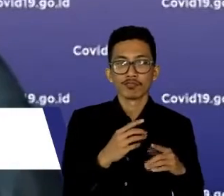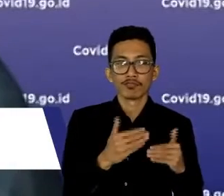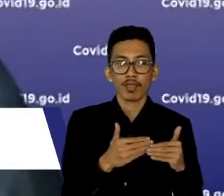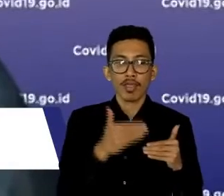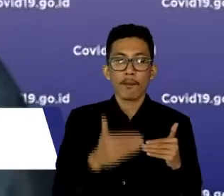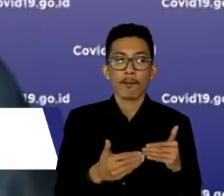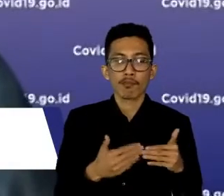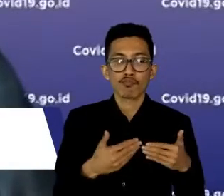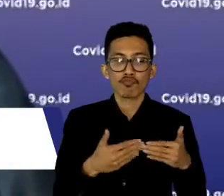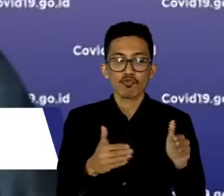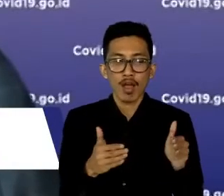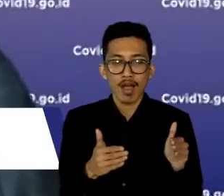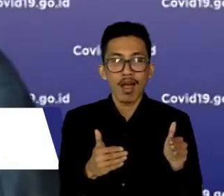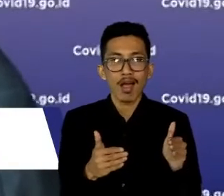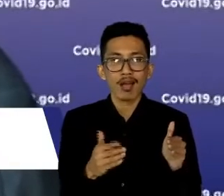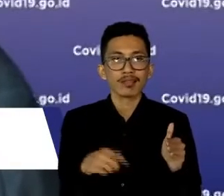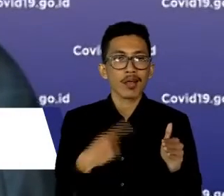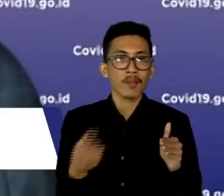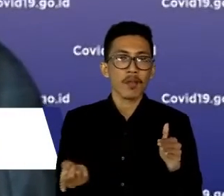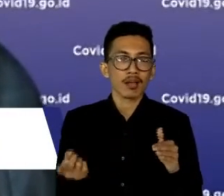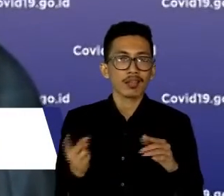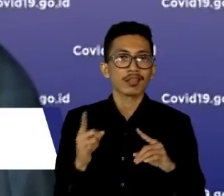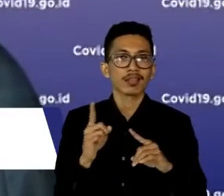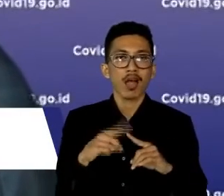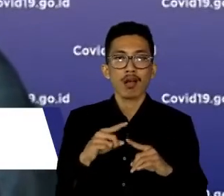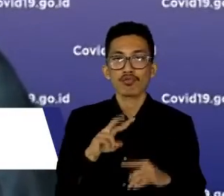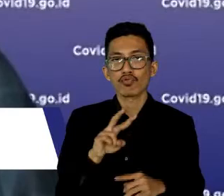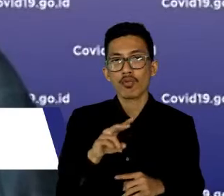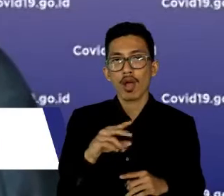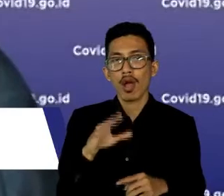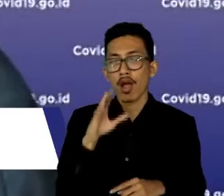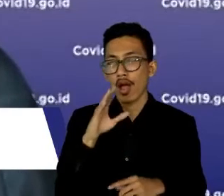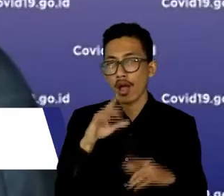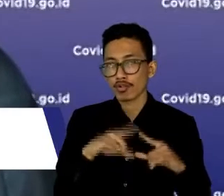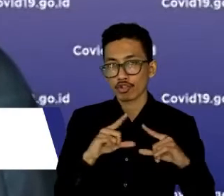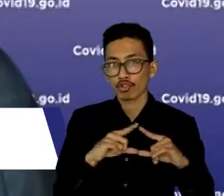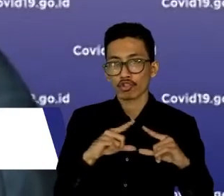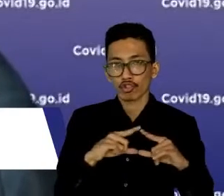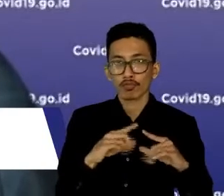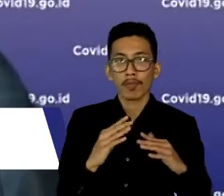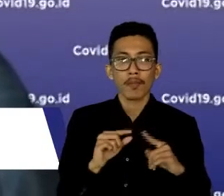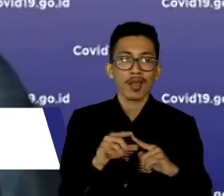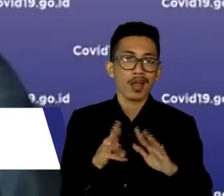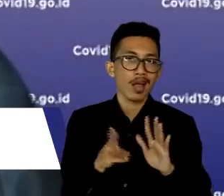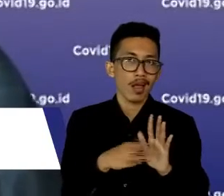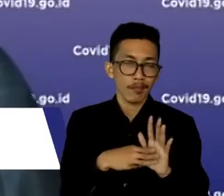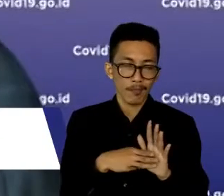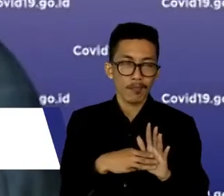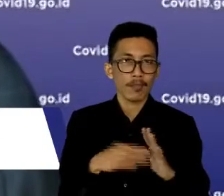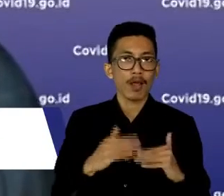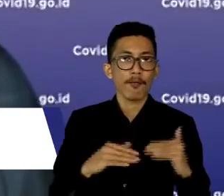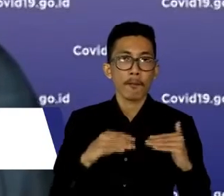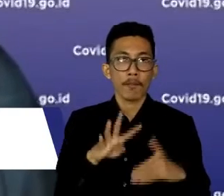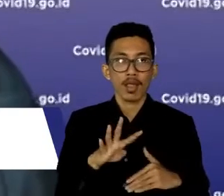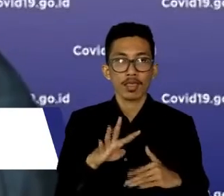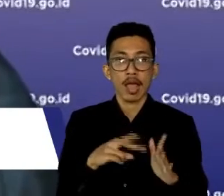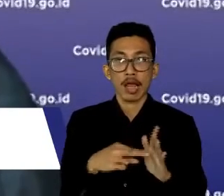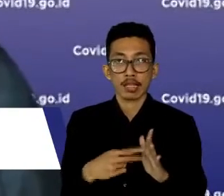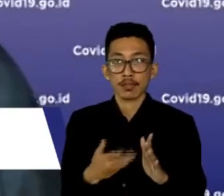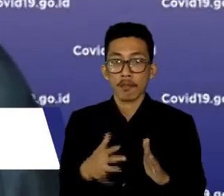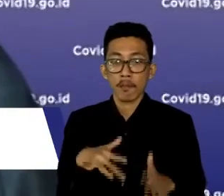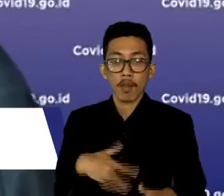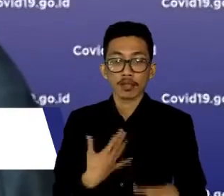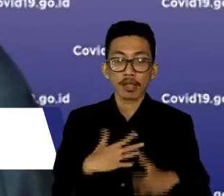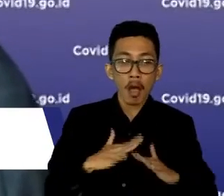gitu ya Dr. Lola bahasanya. Sampai dengan 2 Agustus ini masih dilanjut PPKM level 4. Dalam artian apa? Itu artinya kita belum boleh merasa aman. Itu